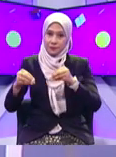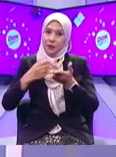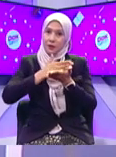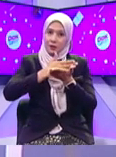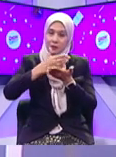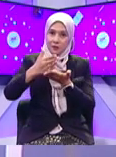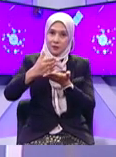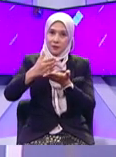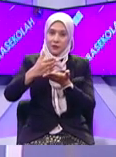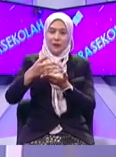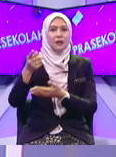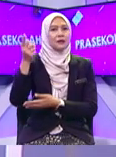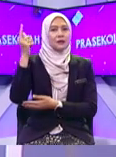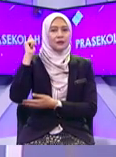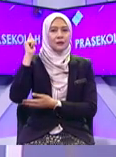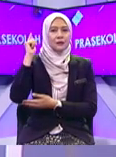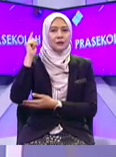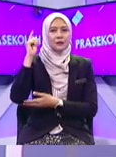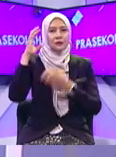tadi kan